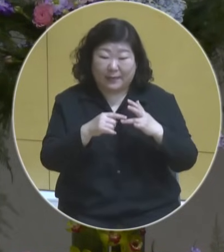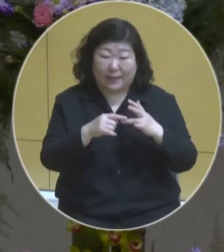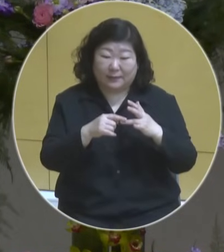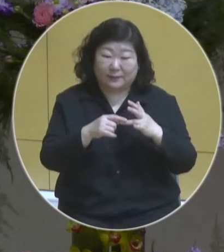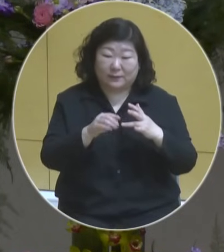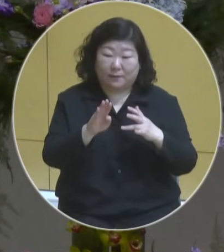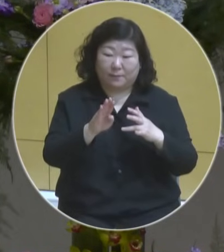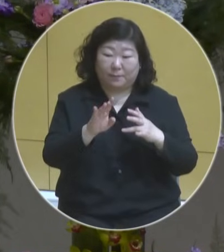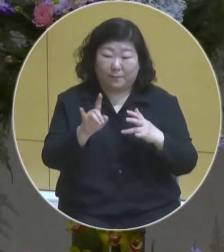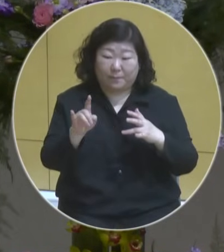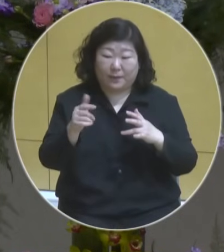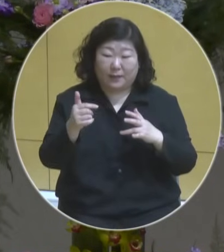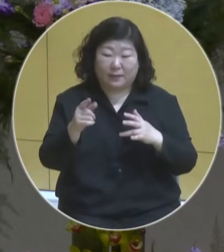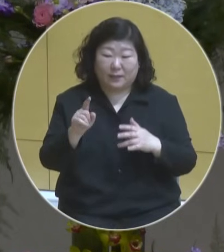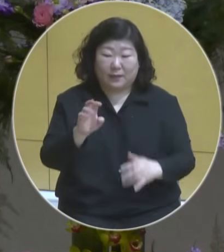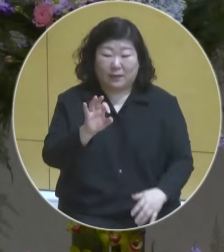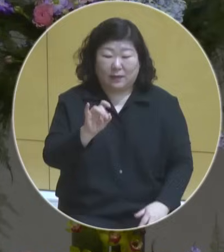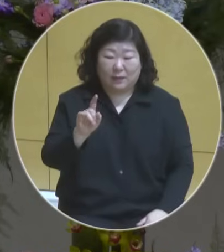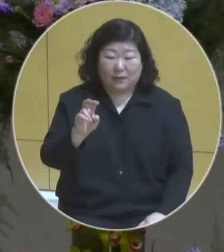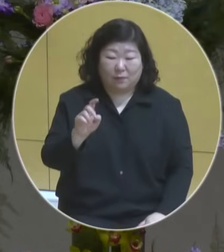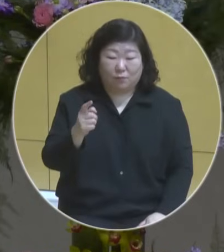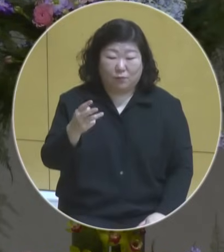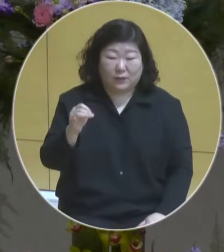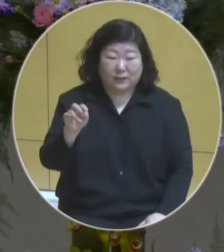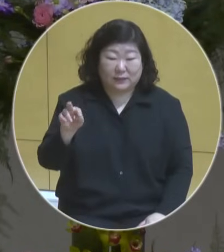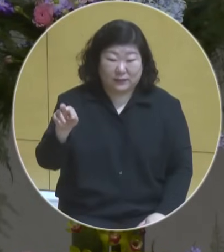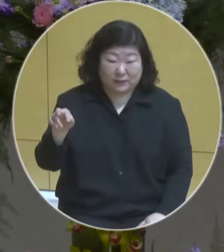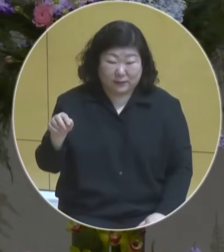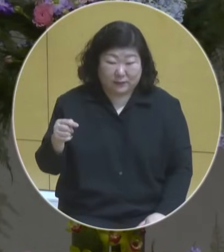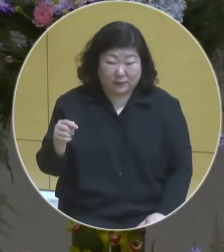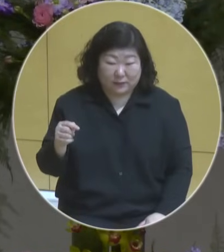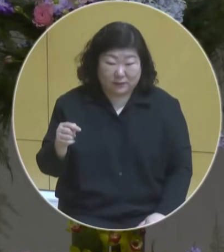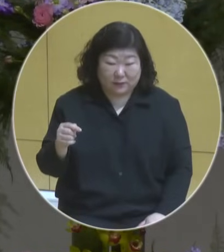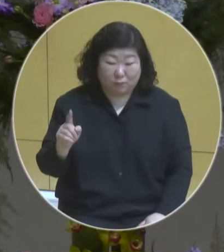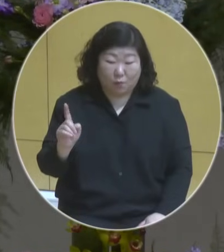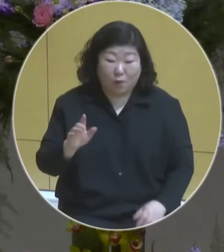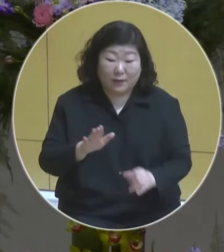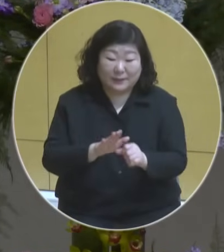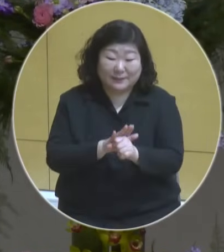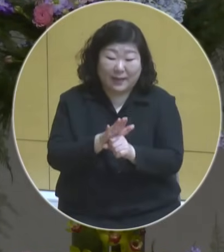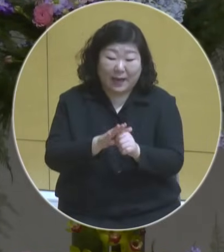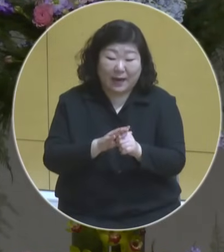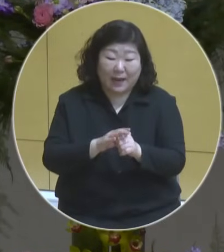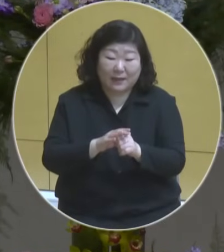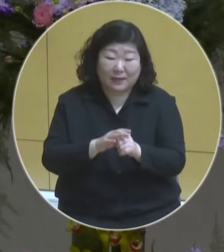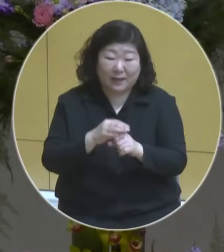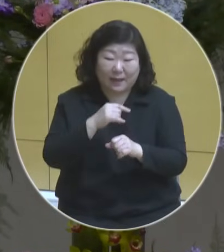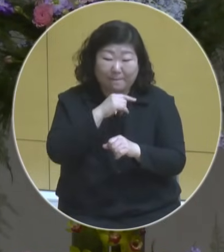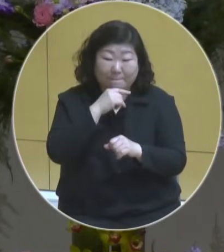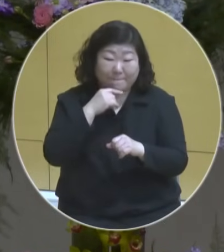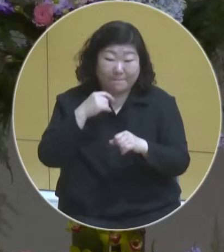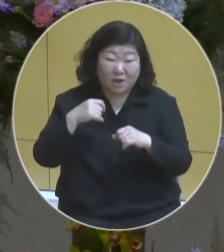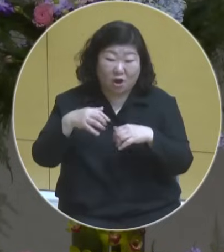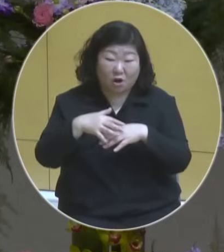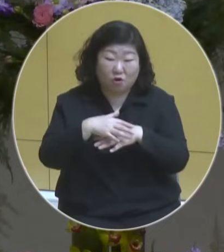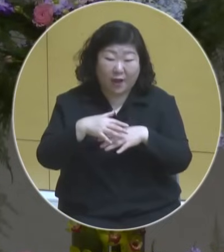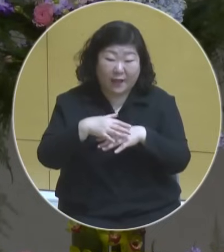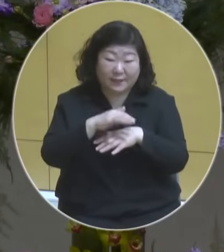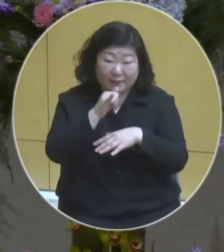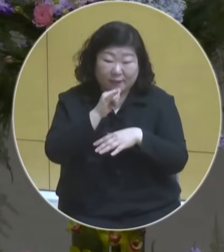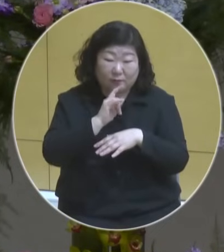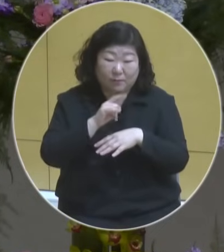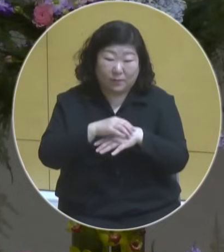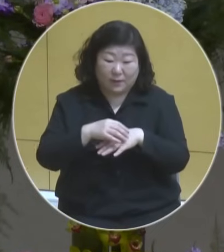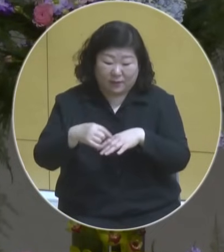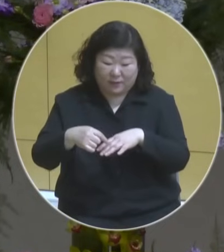베나아모리스 즉 사랑의 혈관이 것이 있다고 합니다이 작은 동맥이 심장부까지 연결되